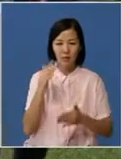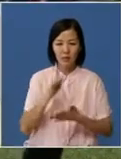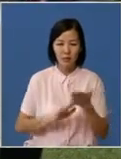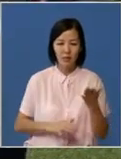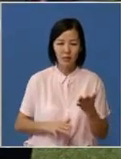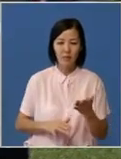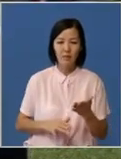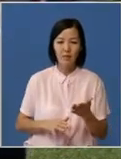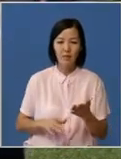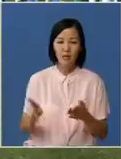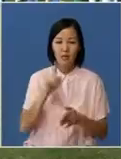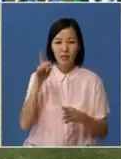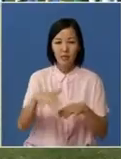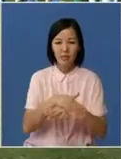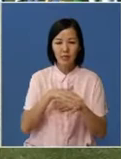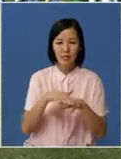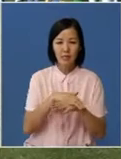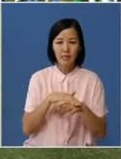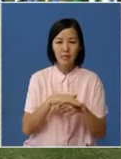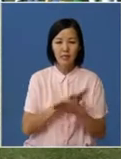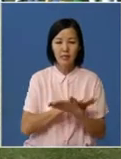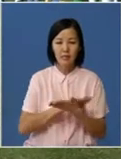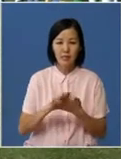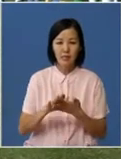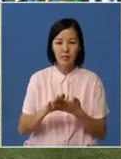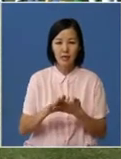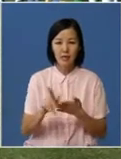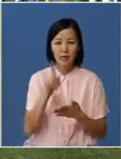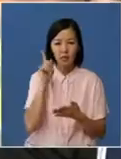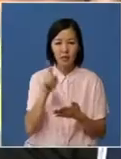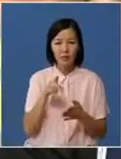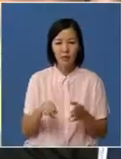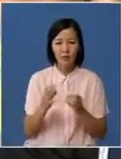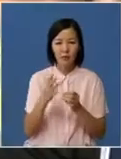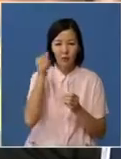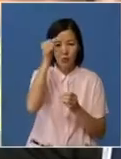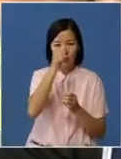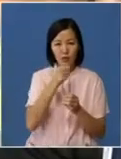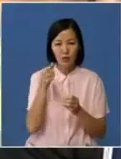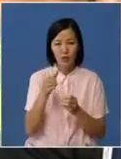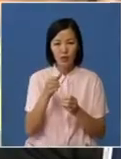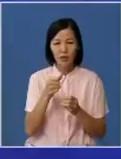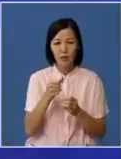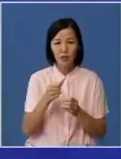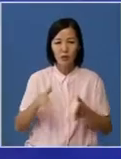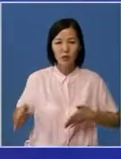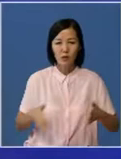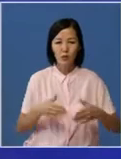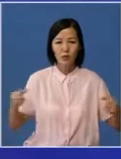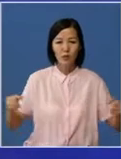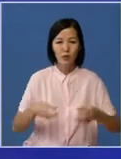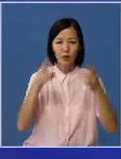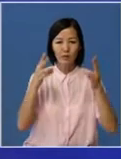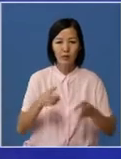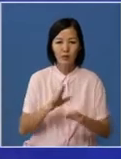Облыстық жасыл ел штабында еңбек етіп, тазалық сақшысын айналған жастар 2014 жылы жол көлік апатынан көз жұмған еді. Сонан бері 5 жыл